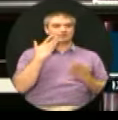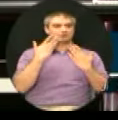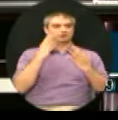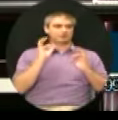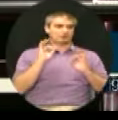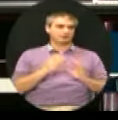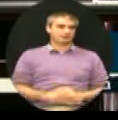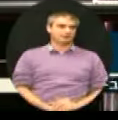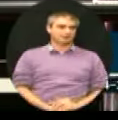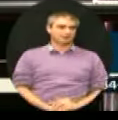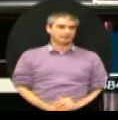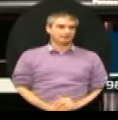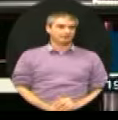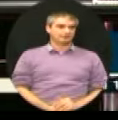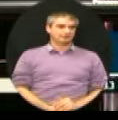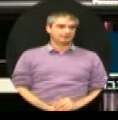של הפרלמנט.